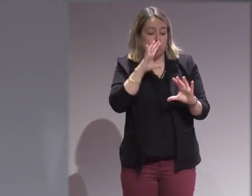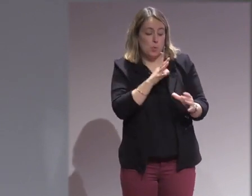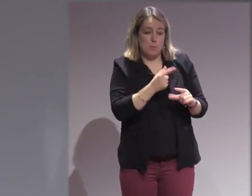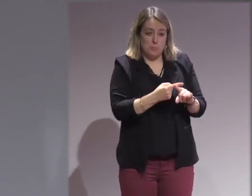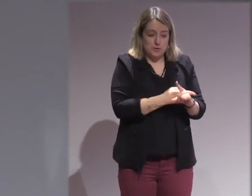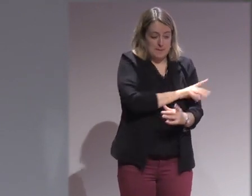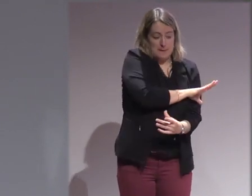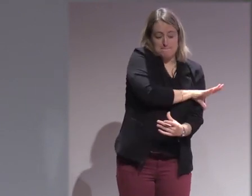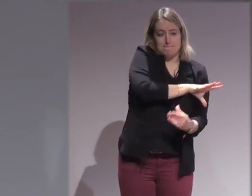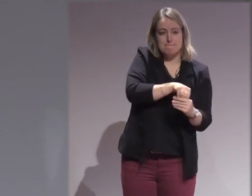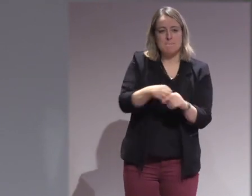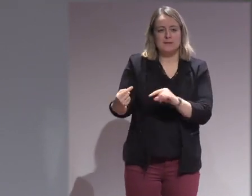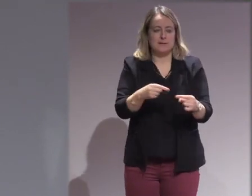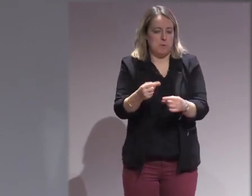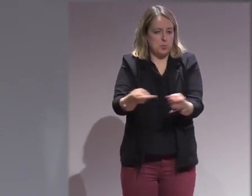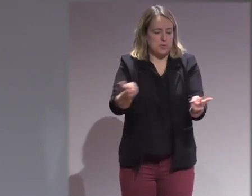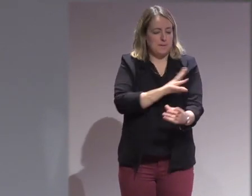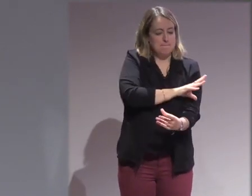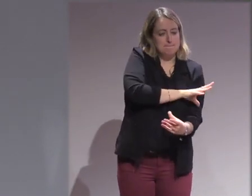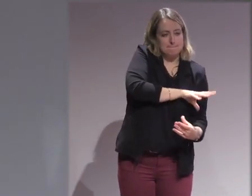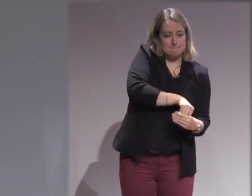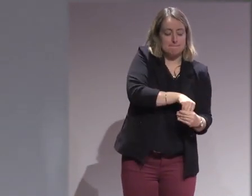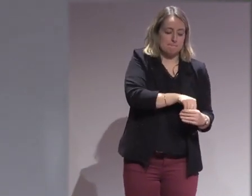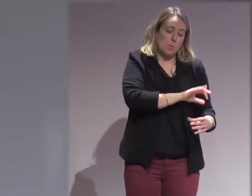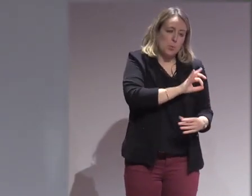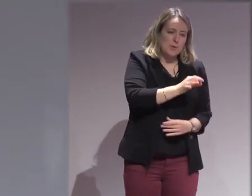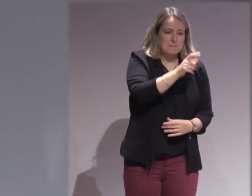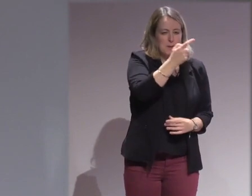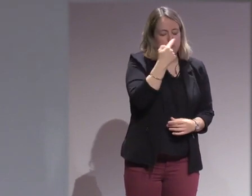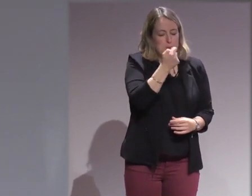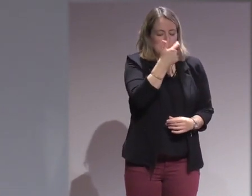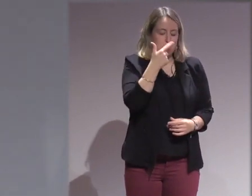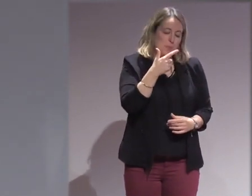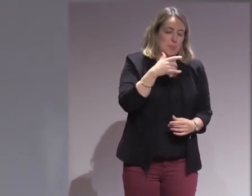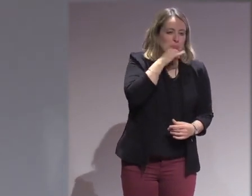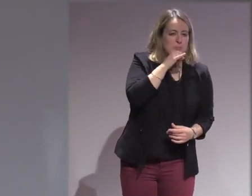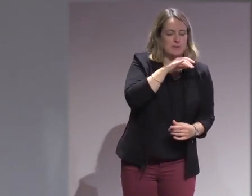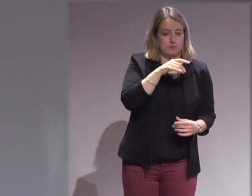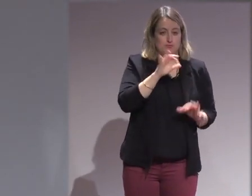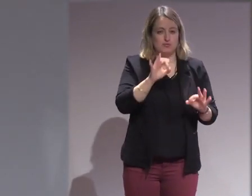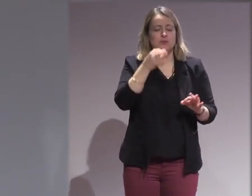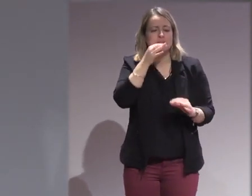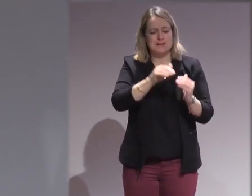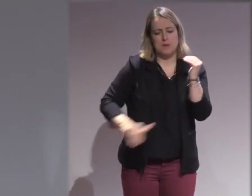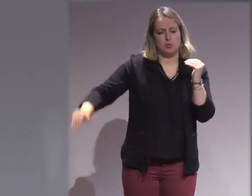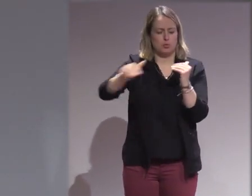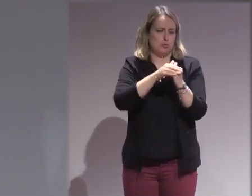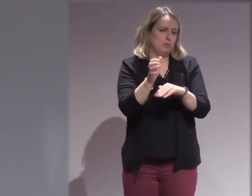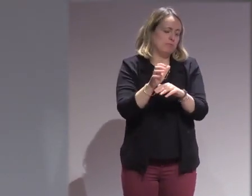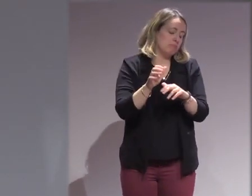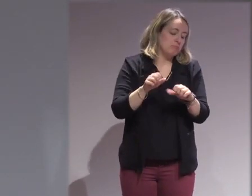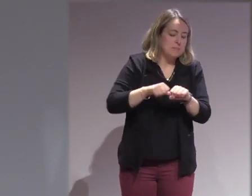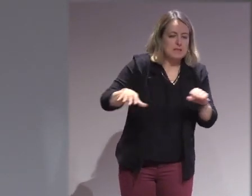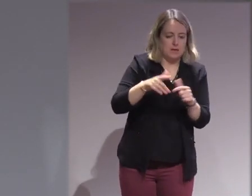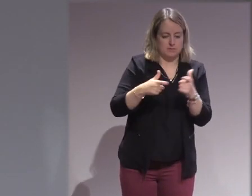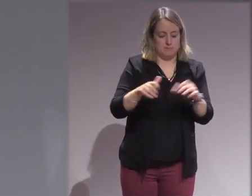personnes adoptées dans les débats publics sur l'adoption a été une inclusion biaisée, c'est-à-dire que, comme je vous disais, les plateaux où il y avait des adoptés dans les médias,